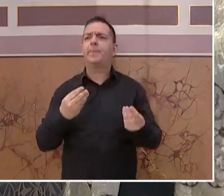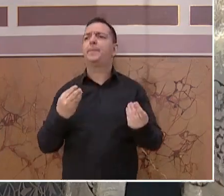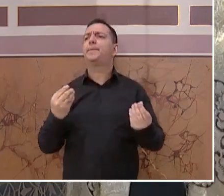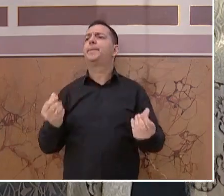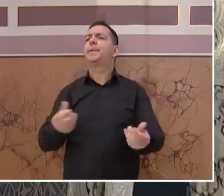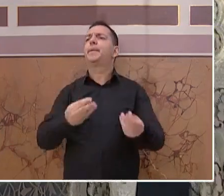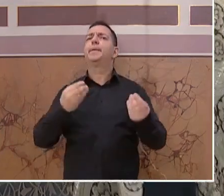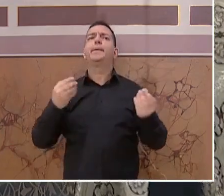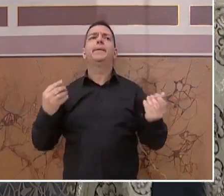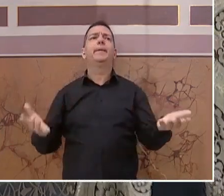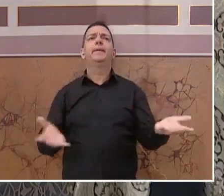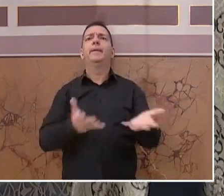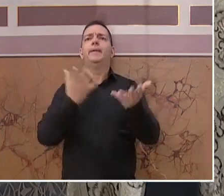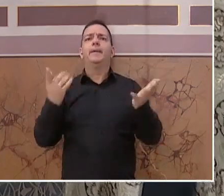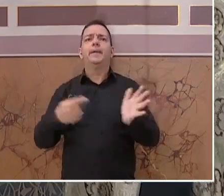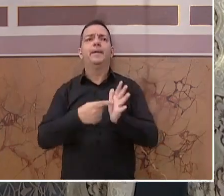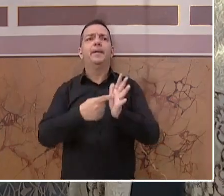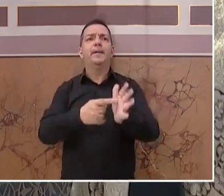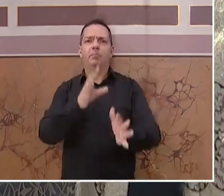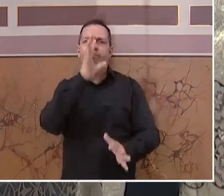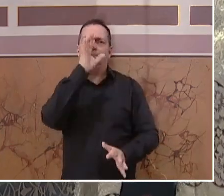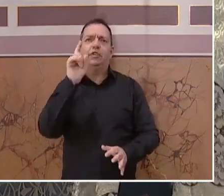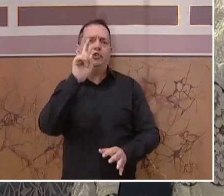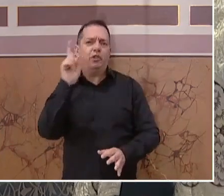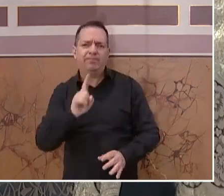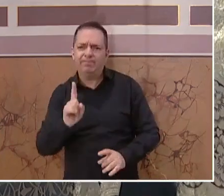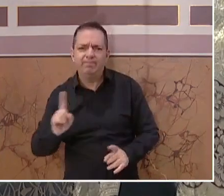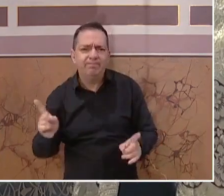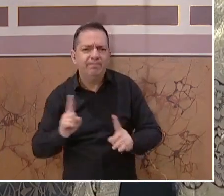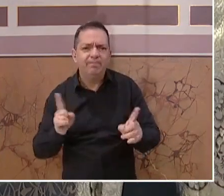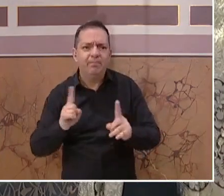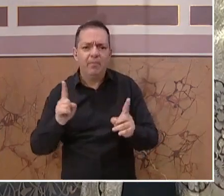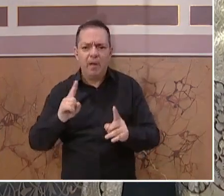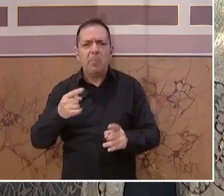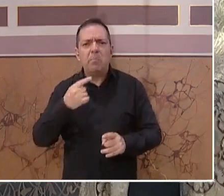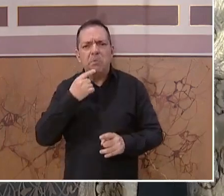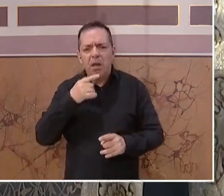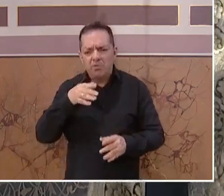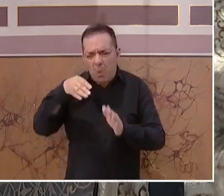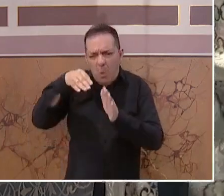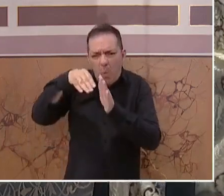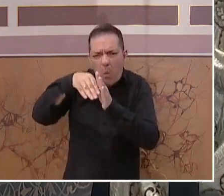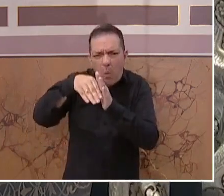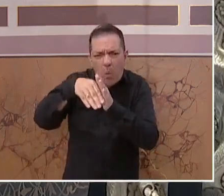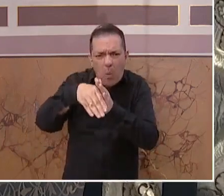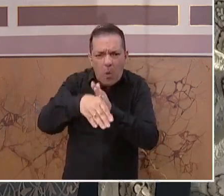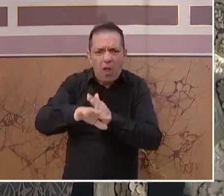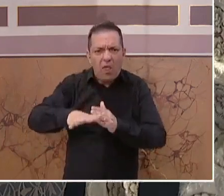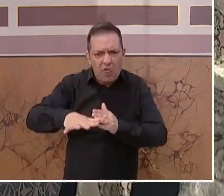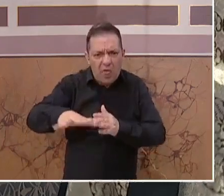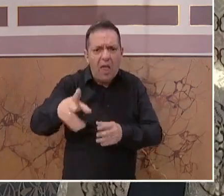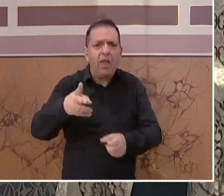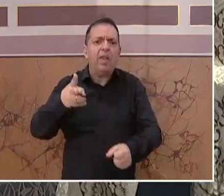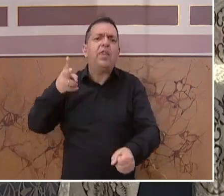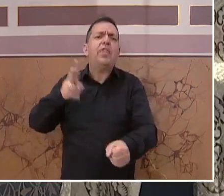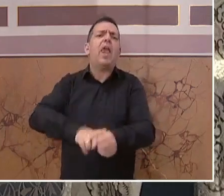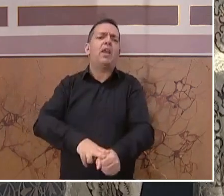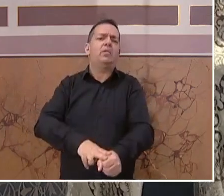ζωής που ουσιαστικά είναι πρόγευση θανάτου. Πρόγευση